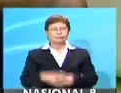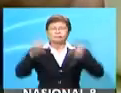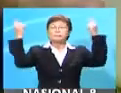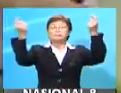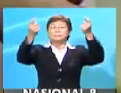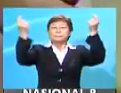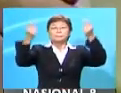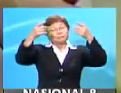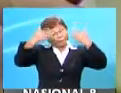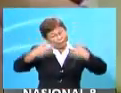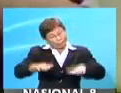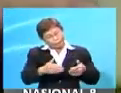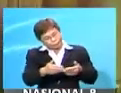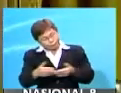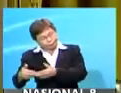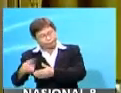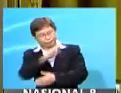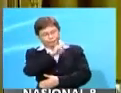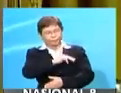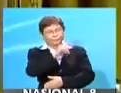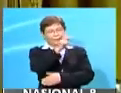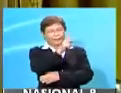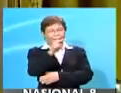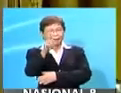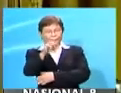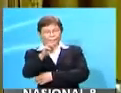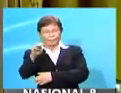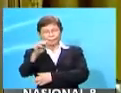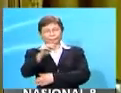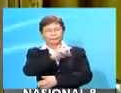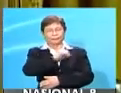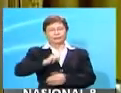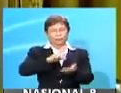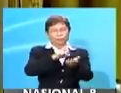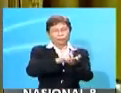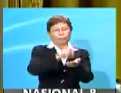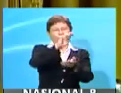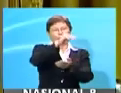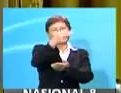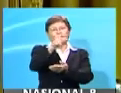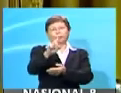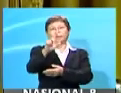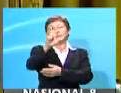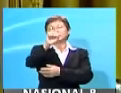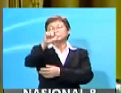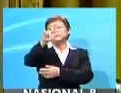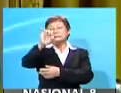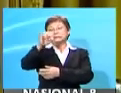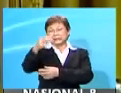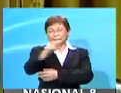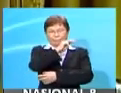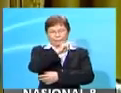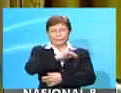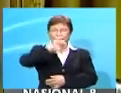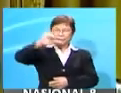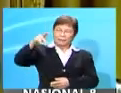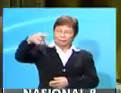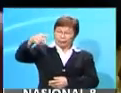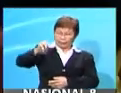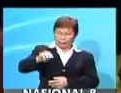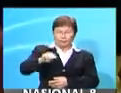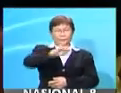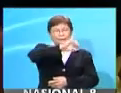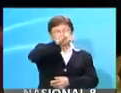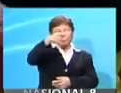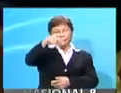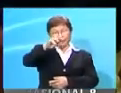upacara kemudiannya Diteruskan oleh menteri komunikasi dan multimedia Senator Datuk Seri Dr Mohamad salh Tun saided Keruak menteri di jabatan Perdana Menteri